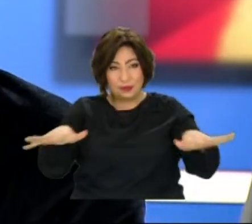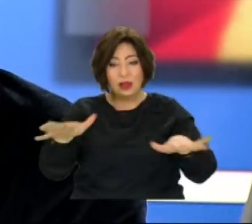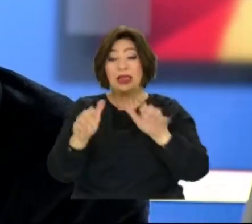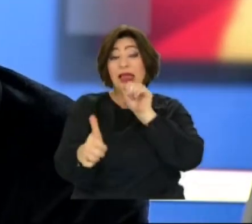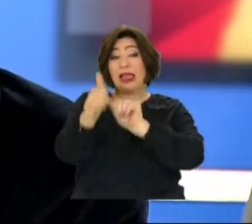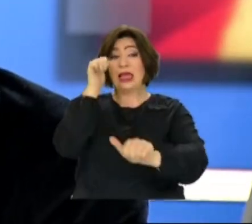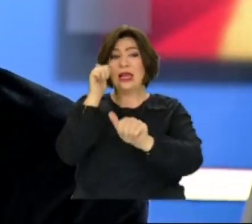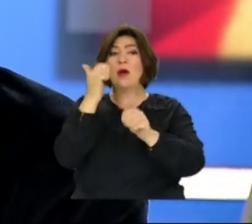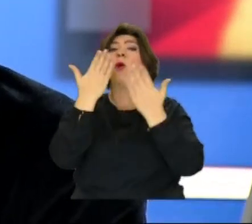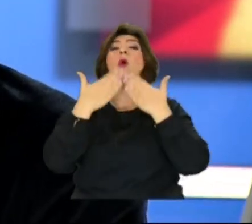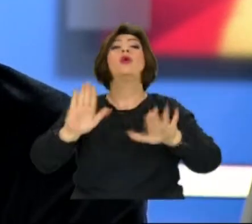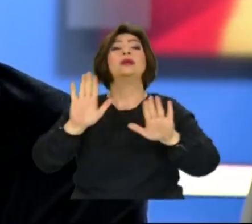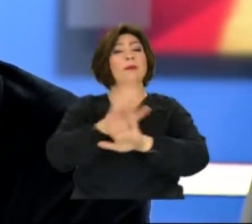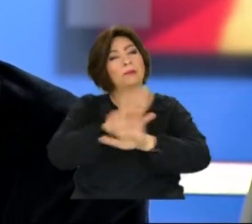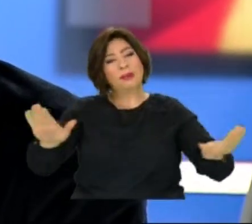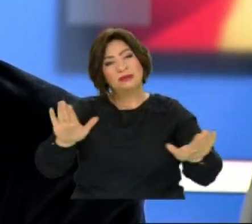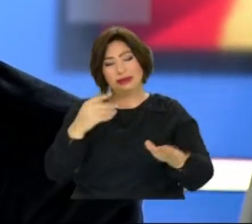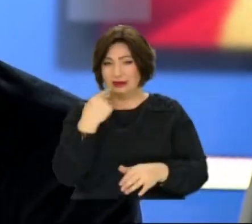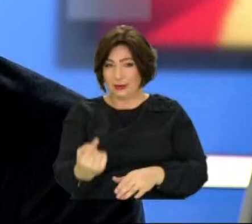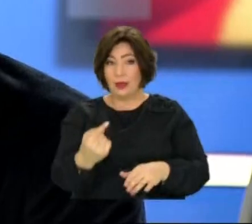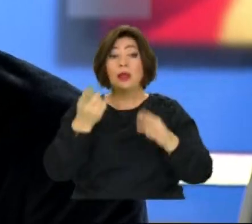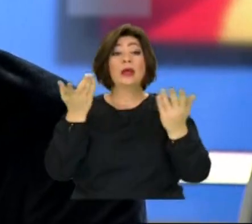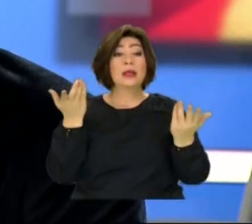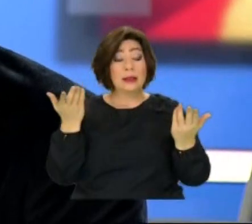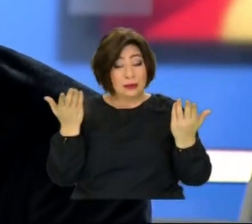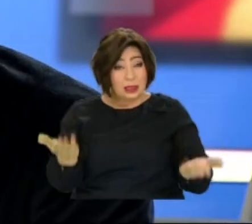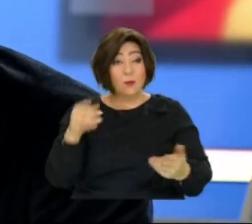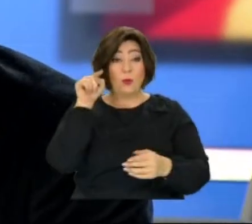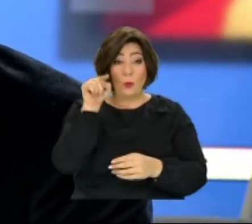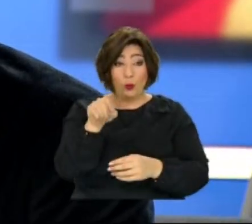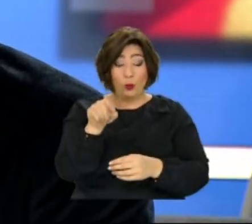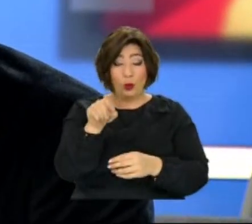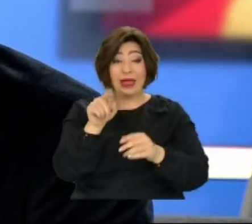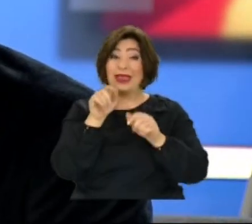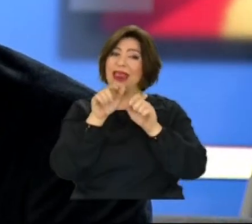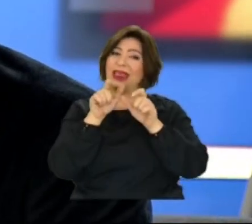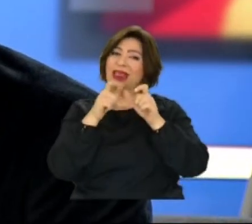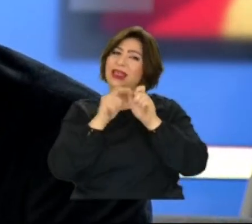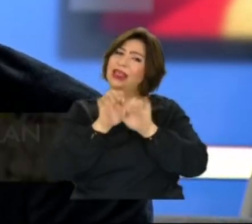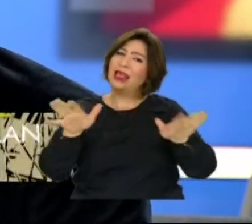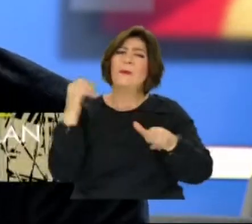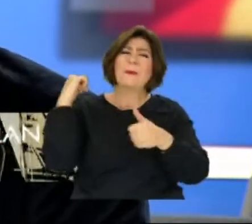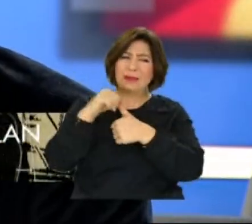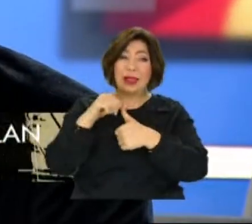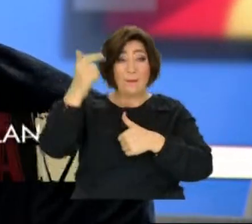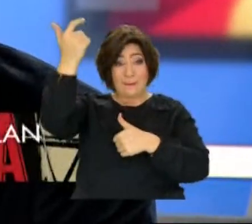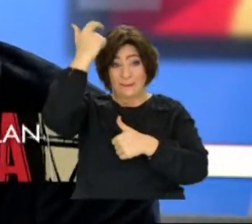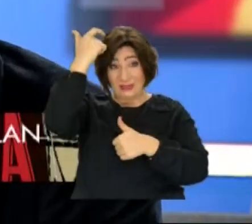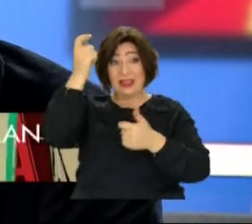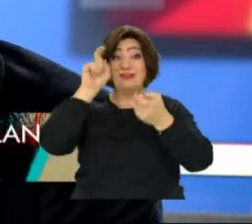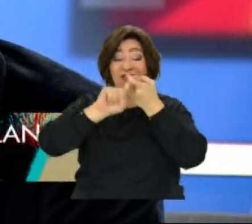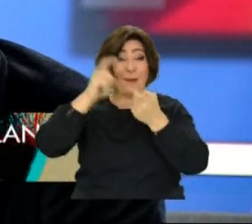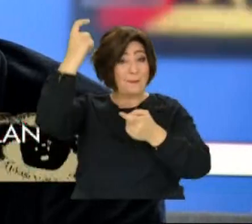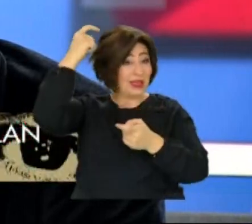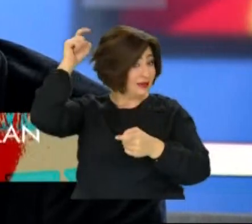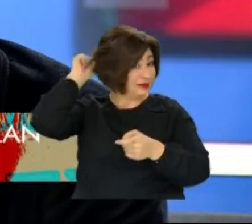olarak ortadan kalkması. Yani bu tabii genel bir... Ne olur bir daha söyleyeyim. Beyin ve... Beyin ve beyin